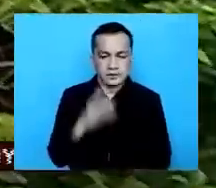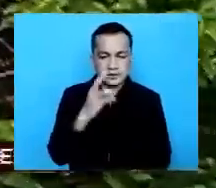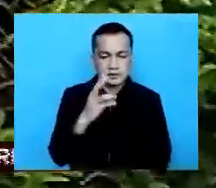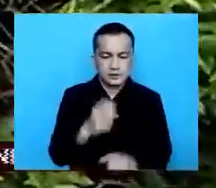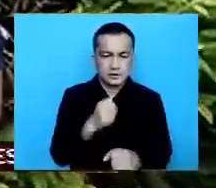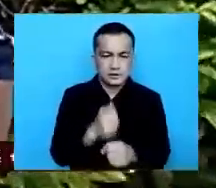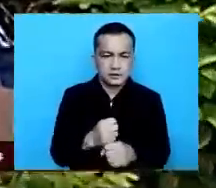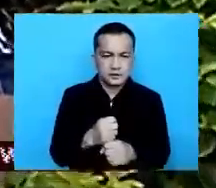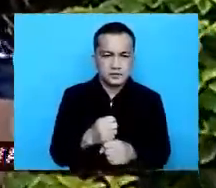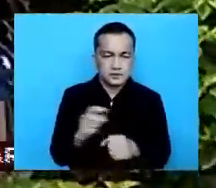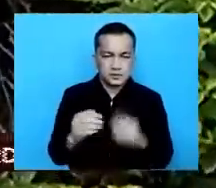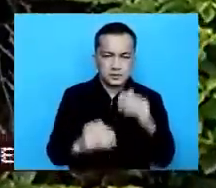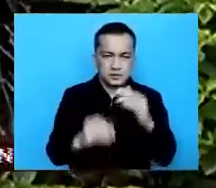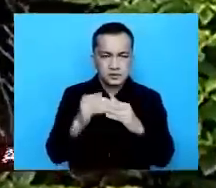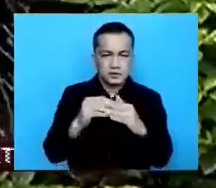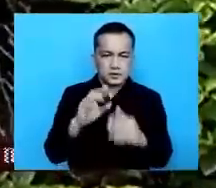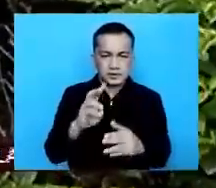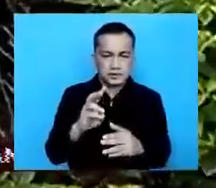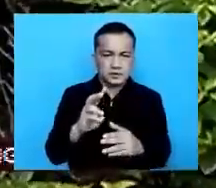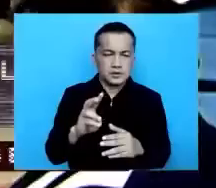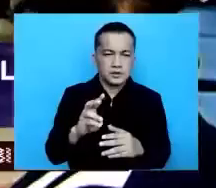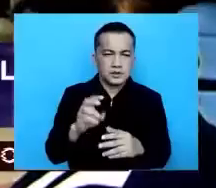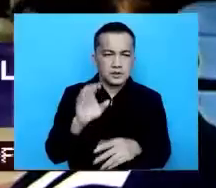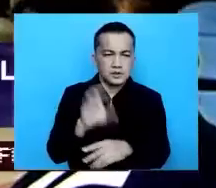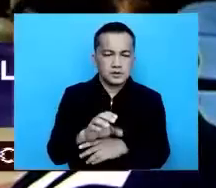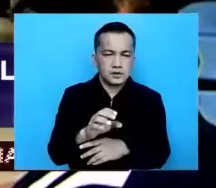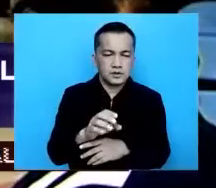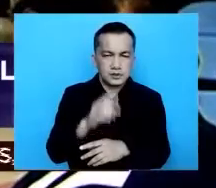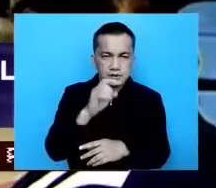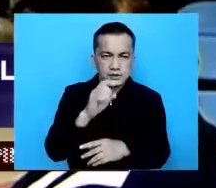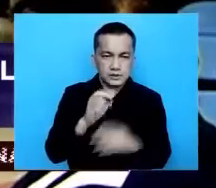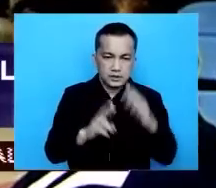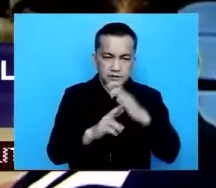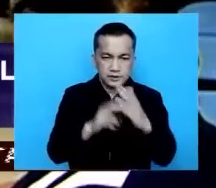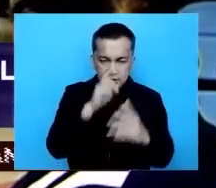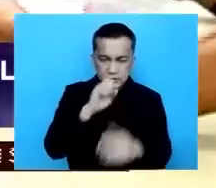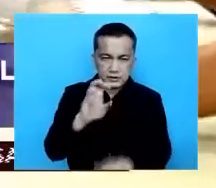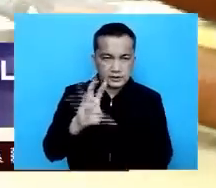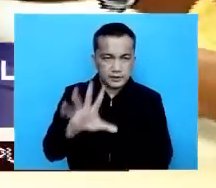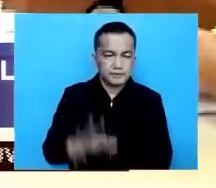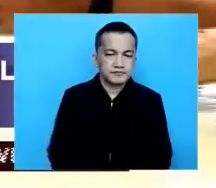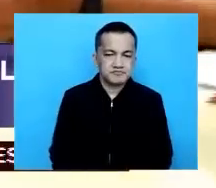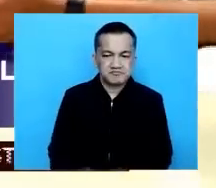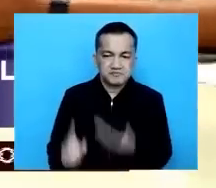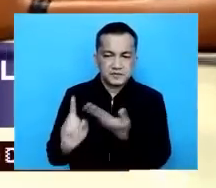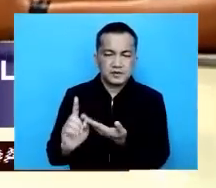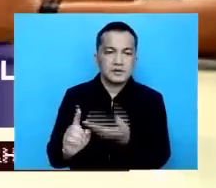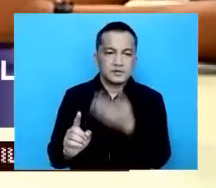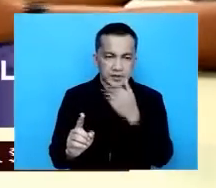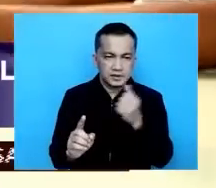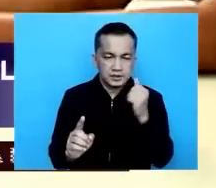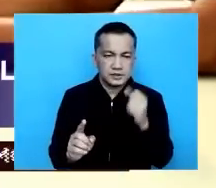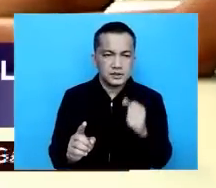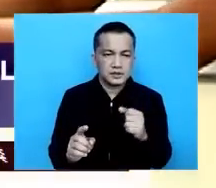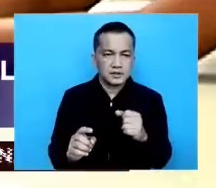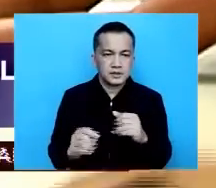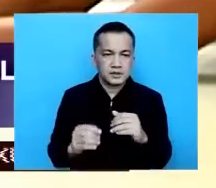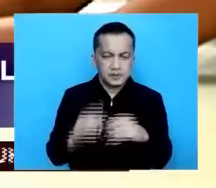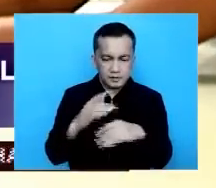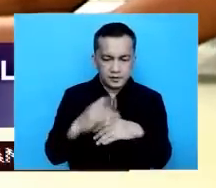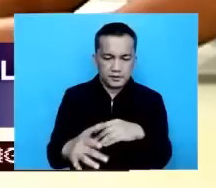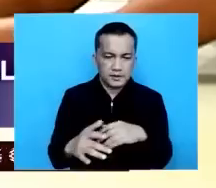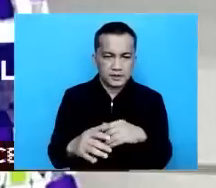ang mandatory retirement sa edad na 65 years old. Pero para kay Carmelita, mas mabuti raw kung mas mapapaaga raw ang